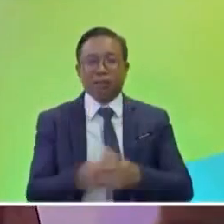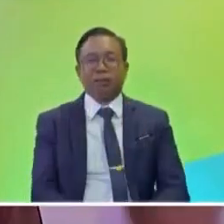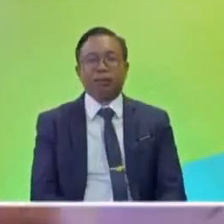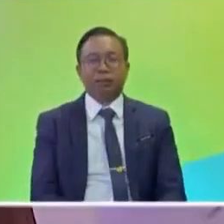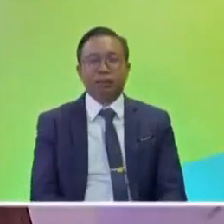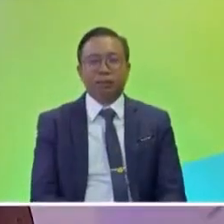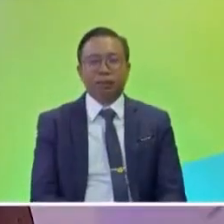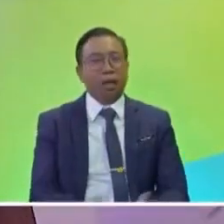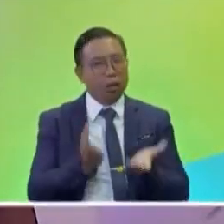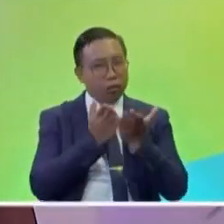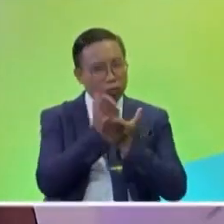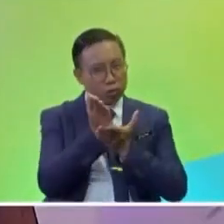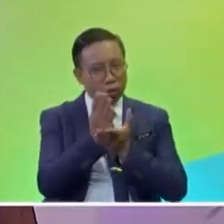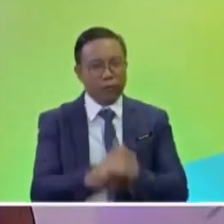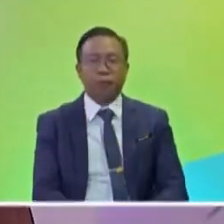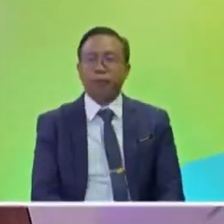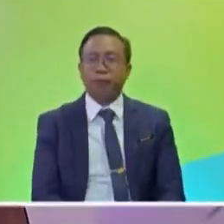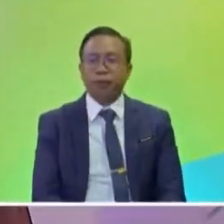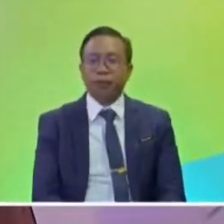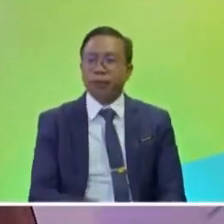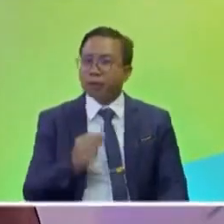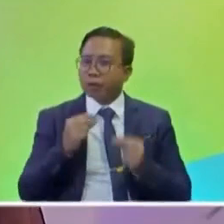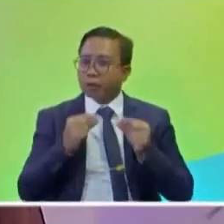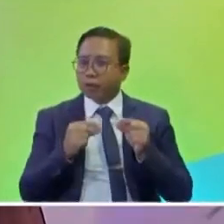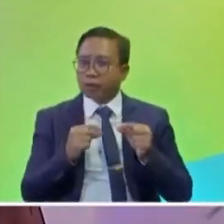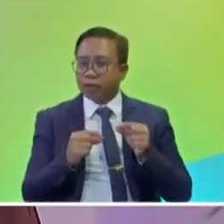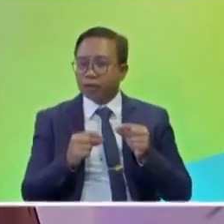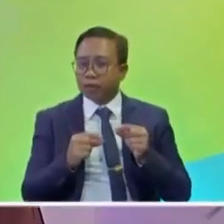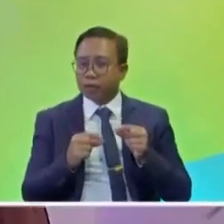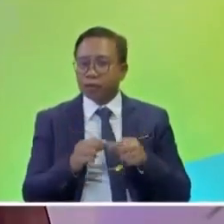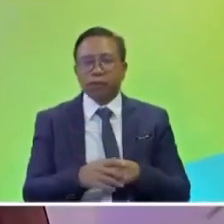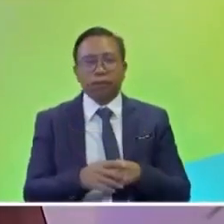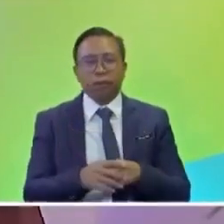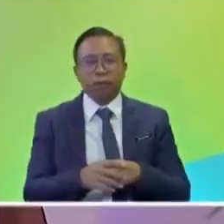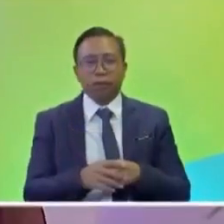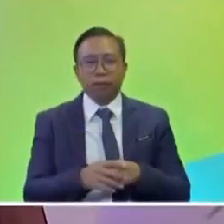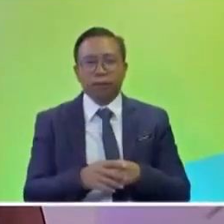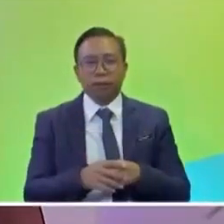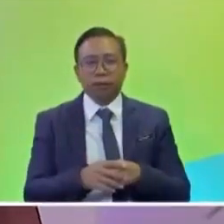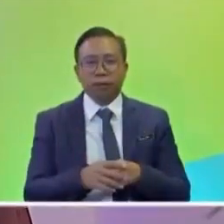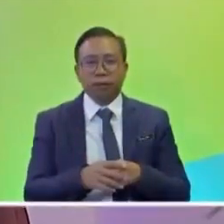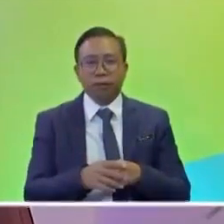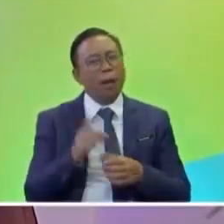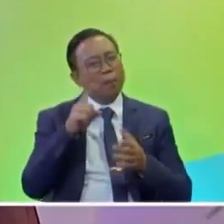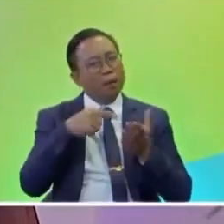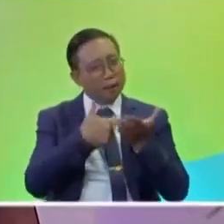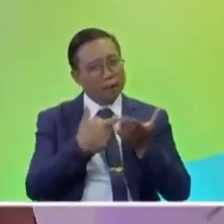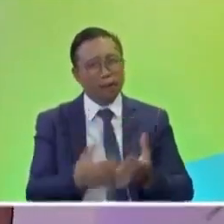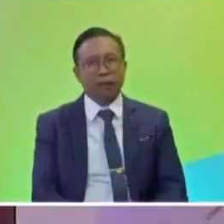Okey, baik. Seterusnya adalah pergerakan tepuk tangan dah, hentak kaki dah, petik jari dah. Apa satu lagi?